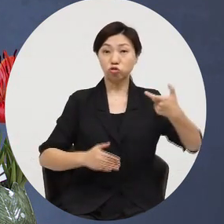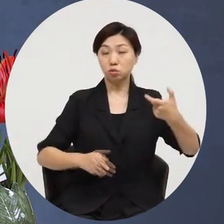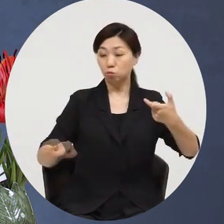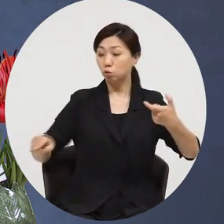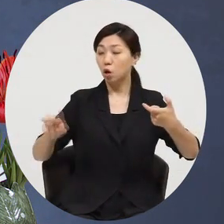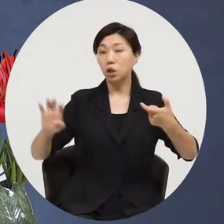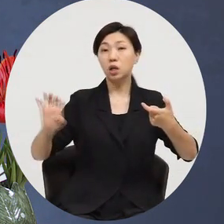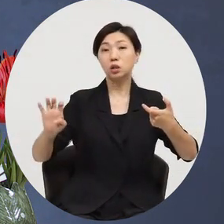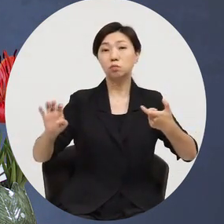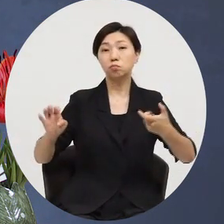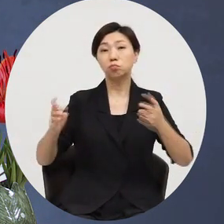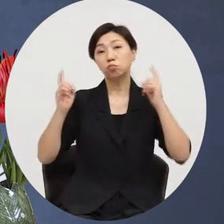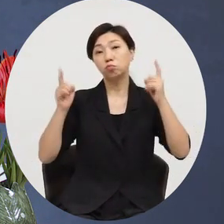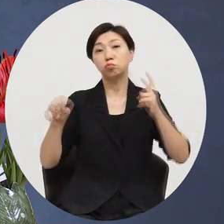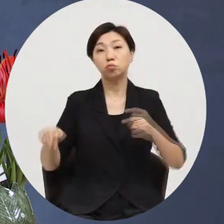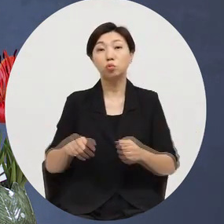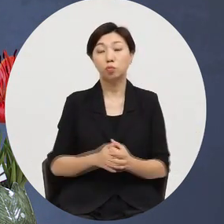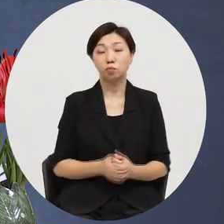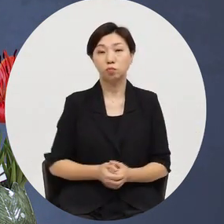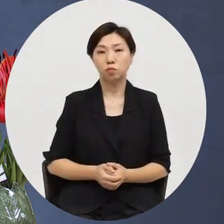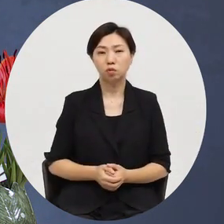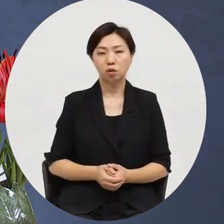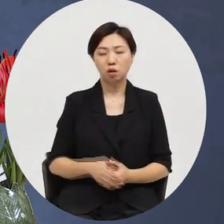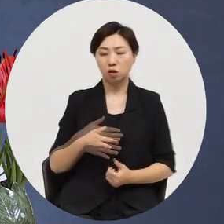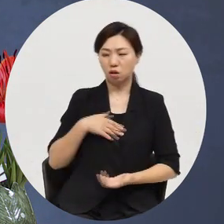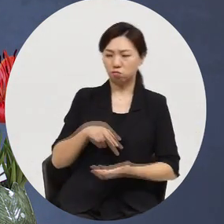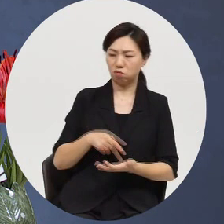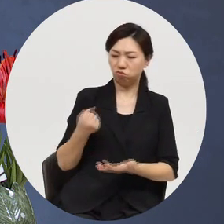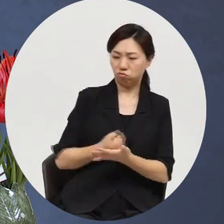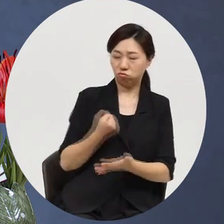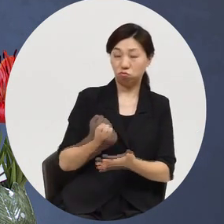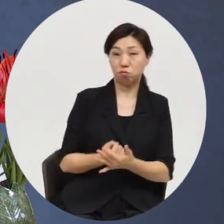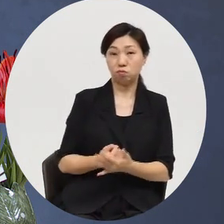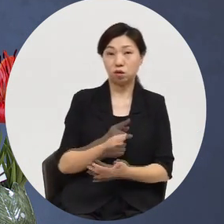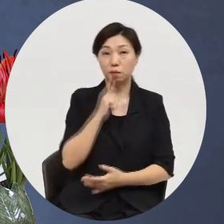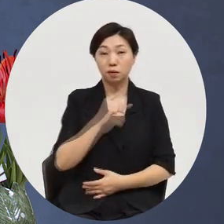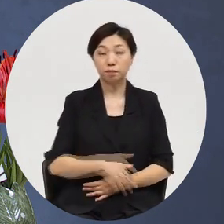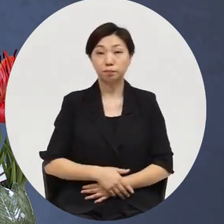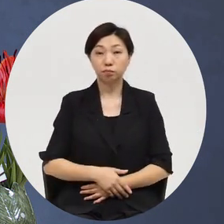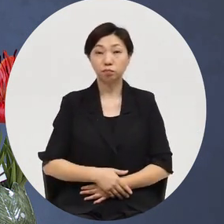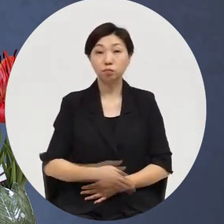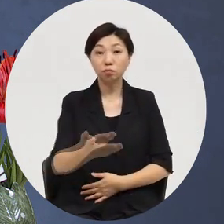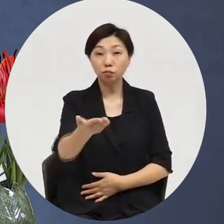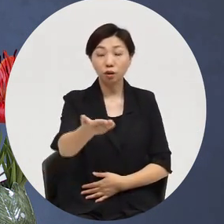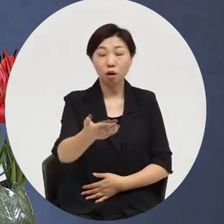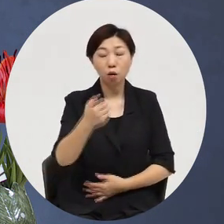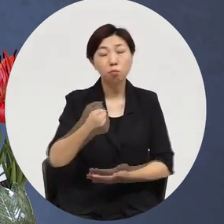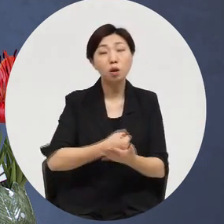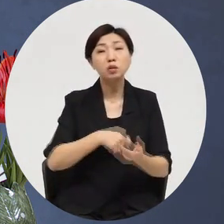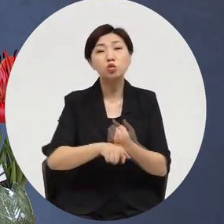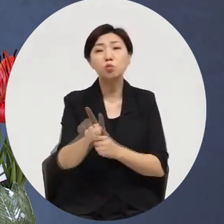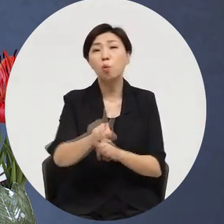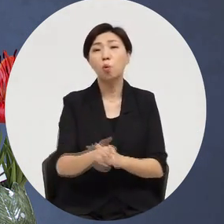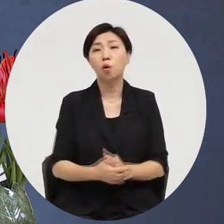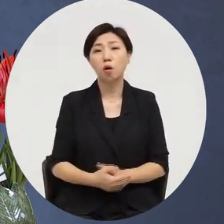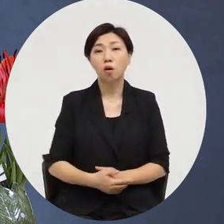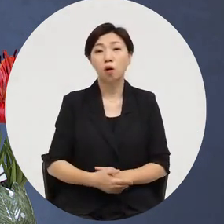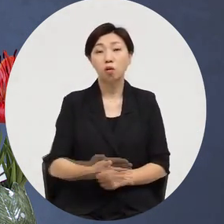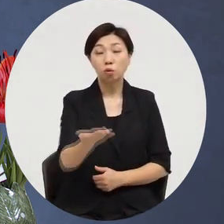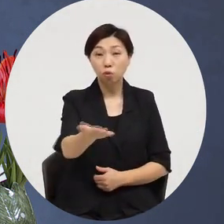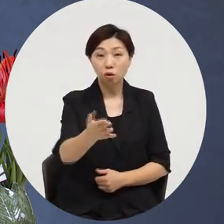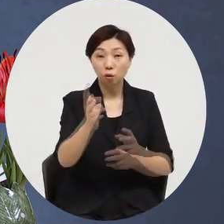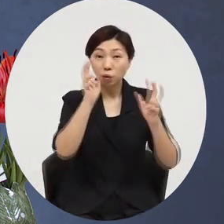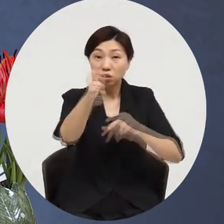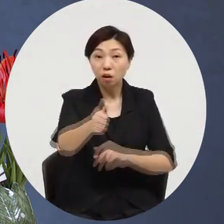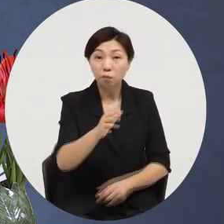되는 거지. 그래서 그게 좀 속상해서 그게 왜 잘 쓰이는 속상한? 자기가 건지. 사장이가? 자기가